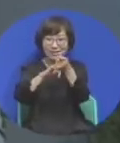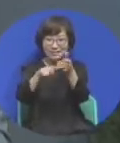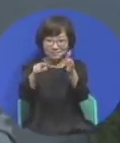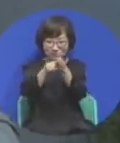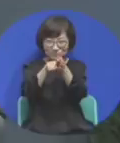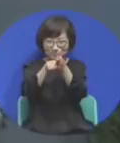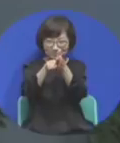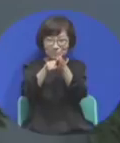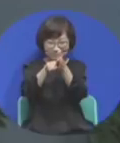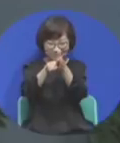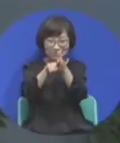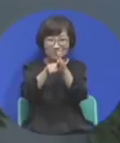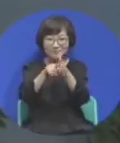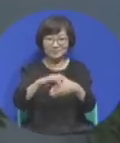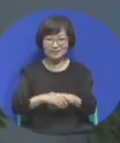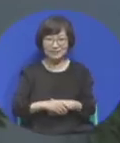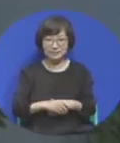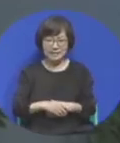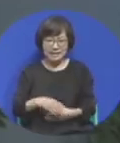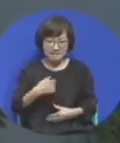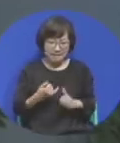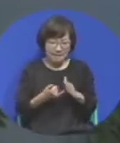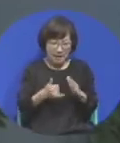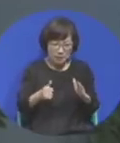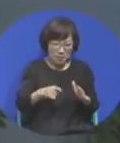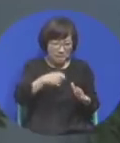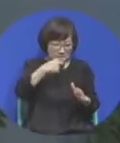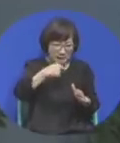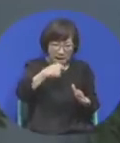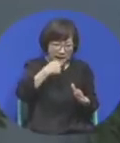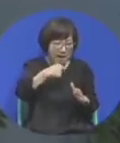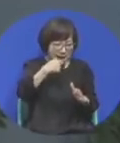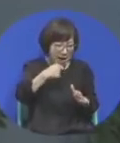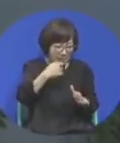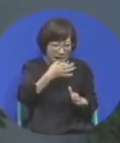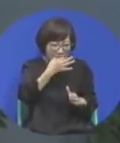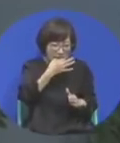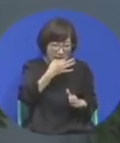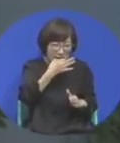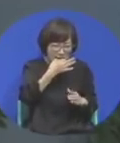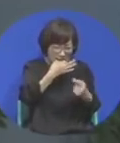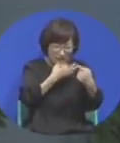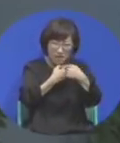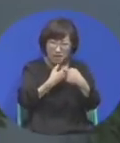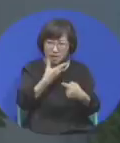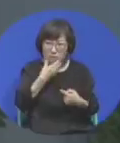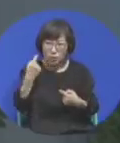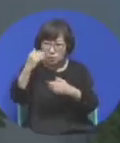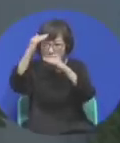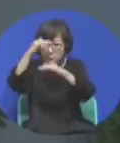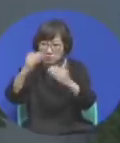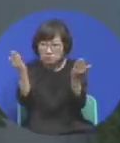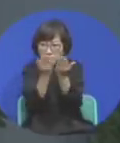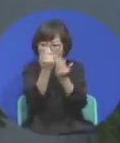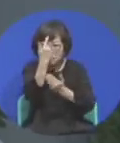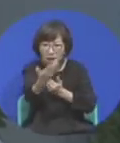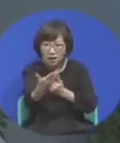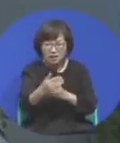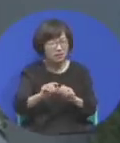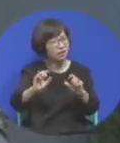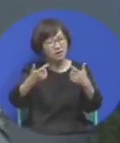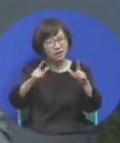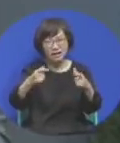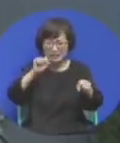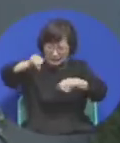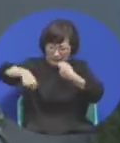Just hold on to the covenant. 내 가족 내 밥 잘 먹고 살다 죽는다. 그게 복음입니까? 그게 짐승이지. When you say just my family needs to be well off, I need to make a